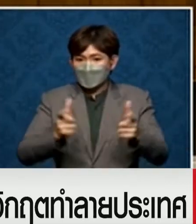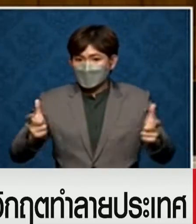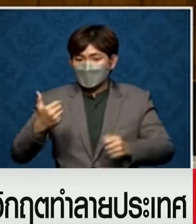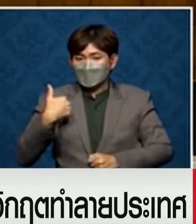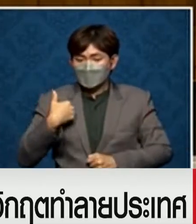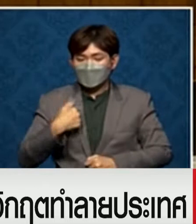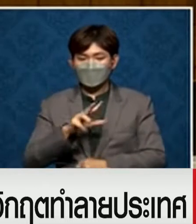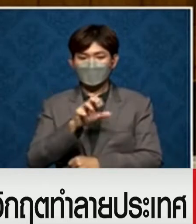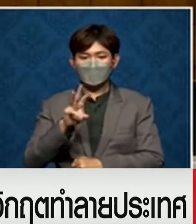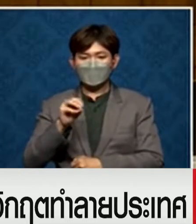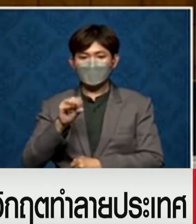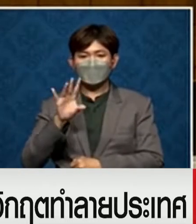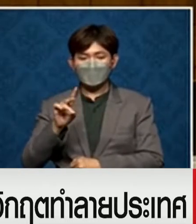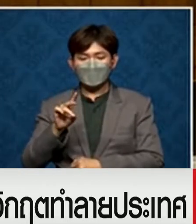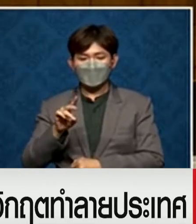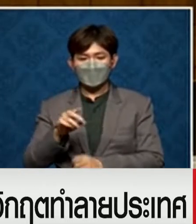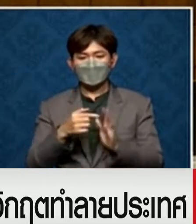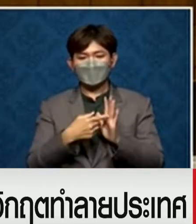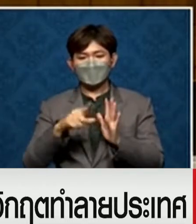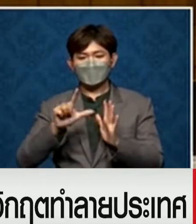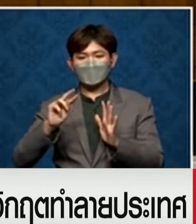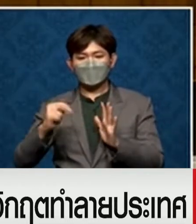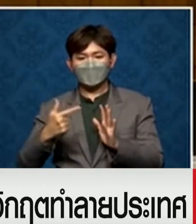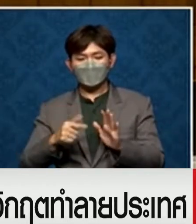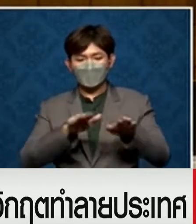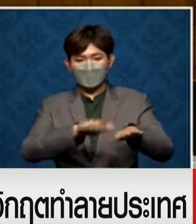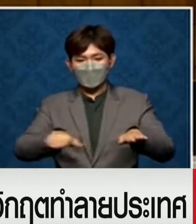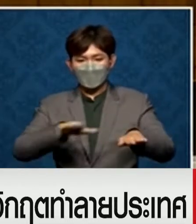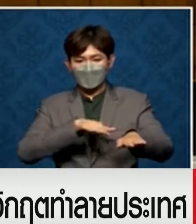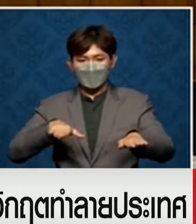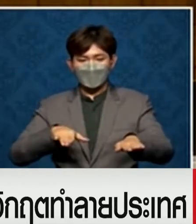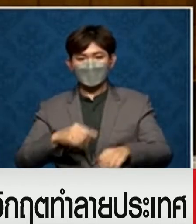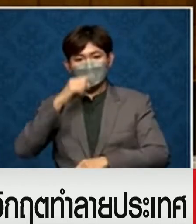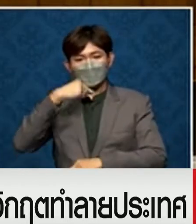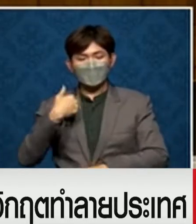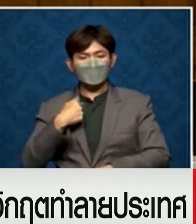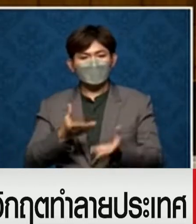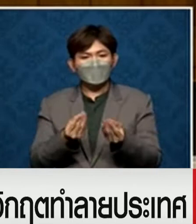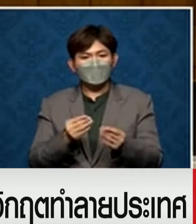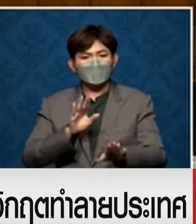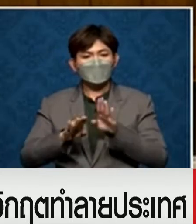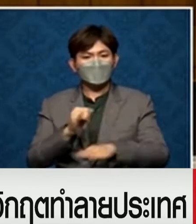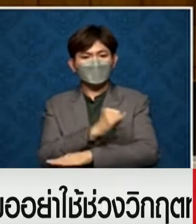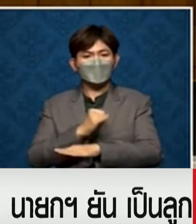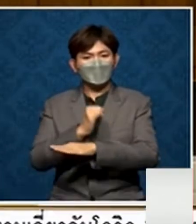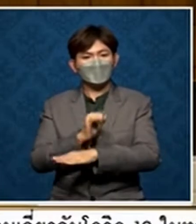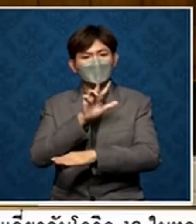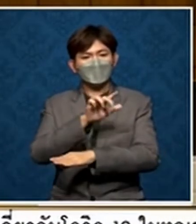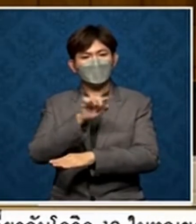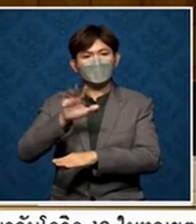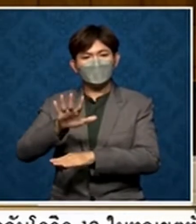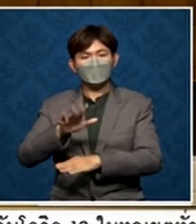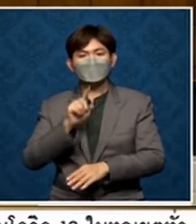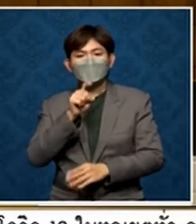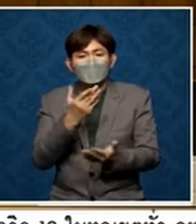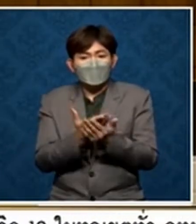คดีมีหลักฐานถูกลงโทษติดคุปต์และหนีคดีลองฟังเสียงของท่านนายกดูนะคะบางช่วงบางตอนที่ลุกขึ้นชี้